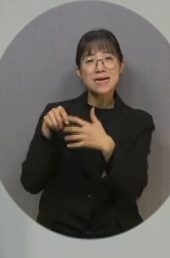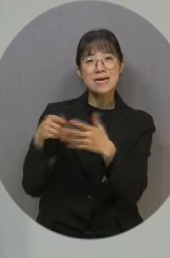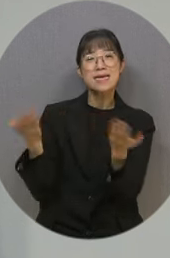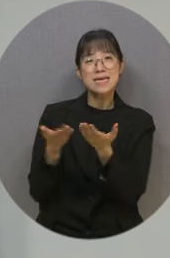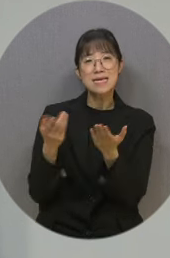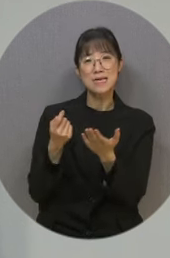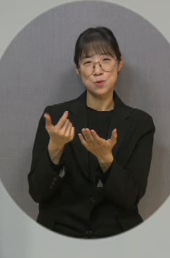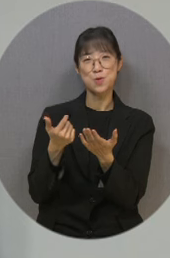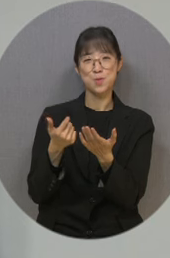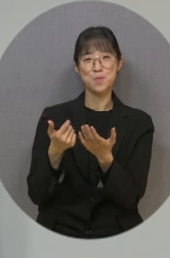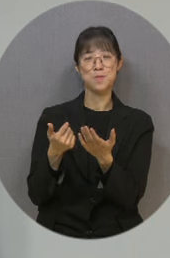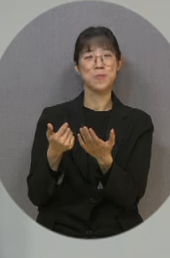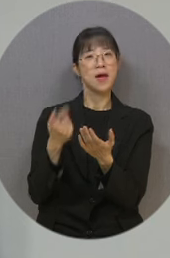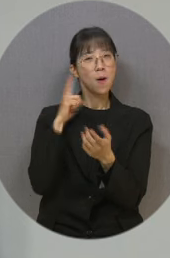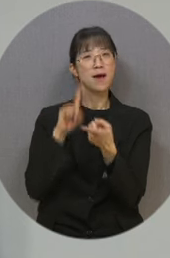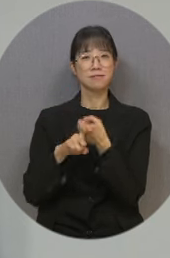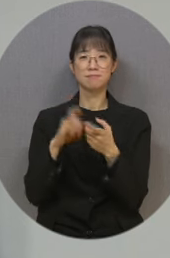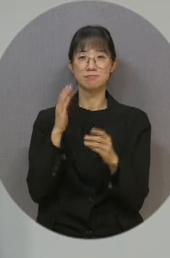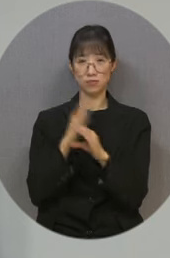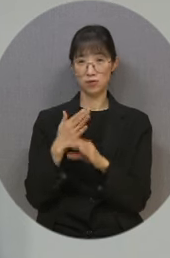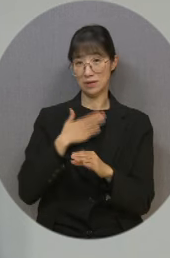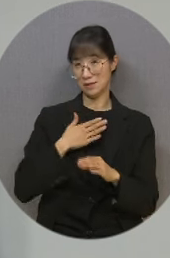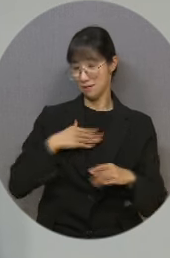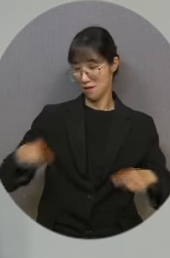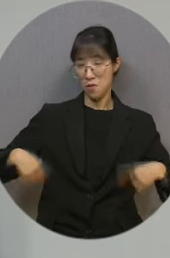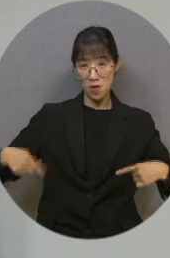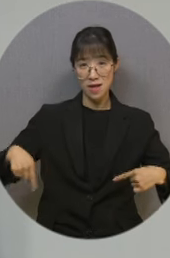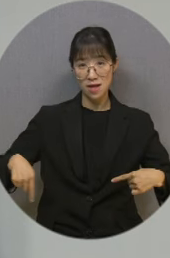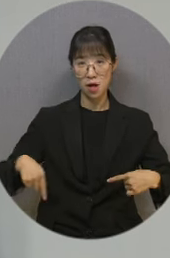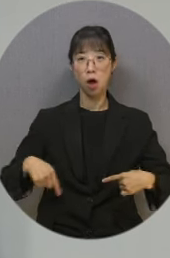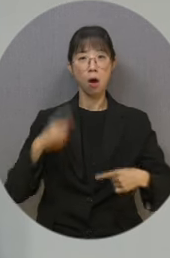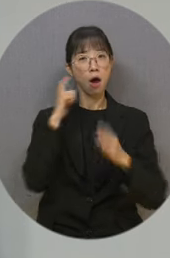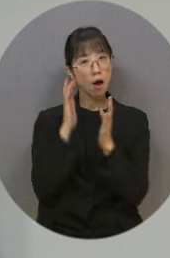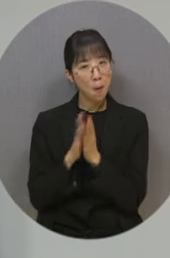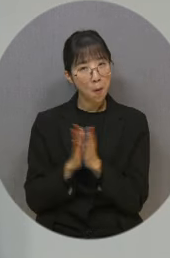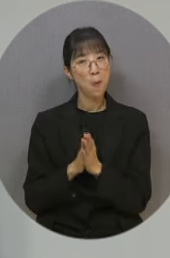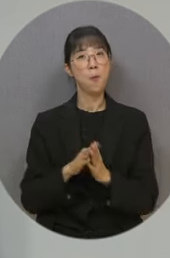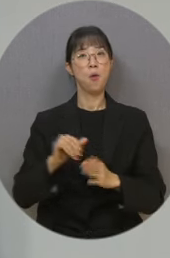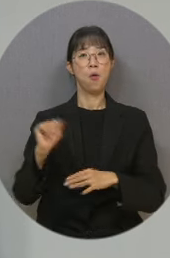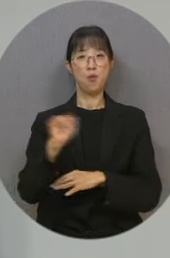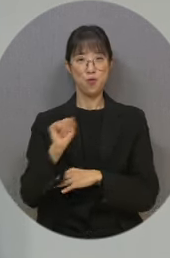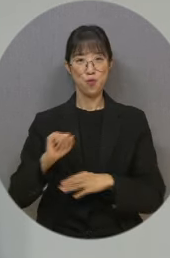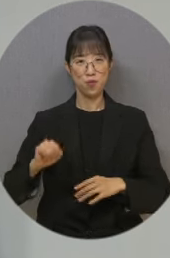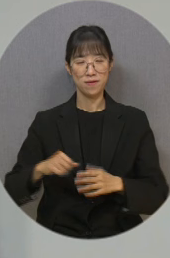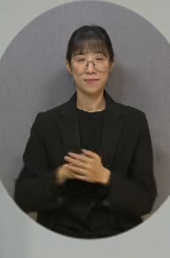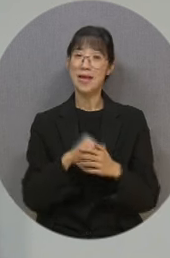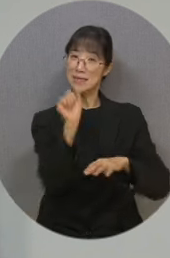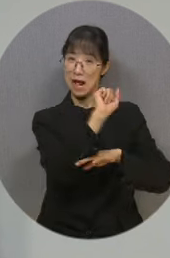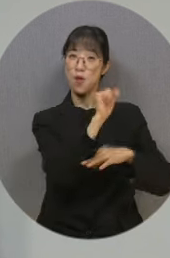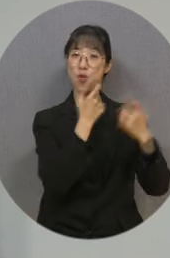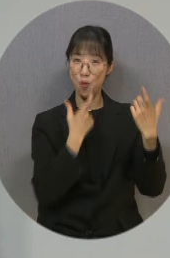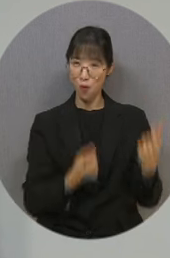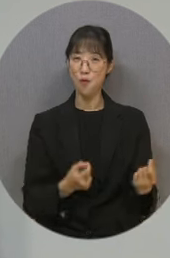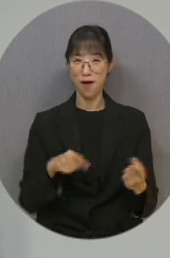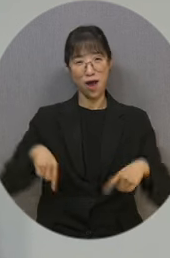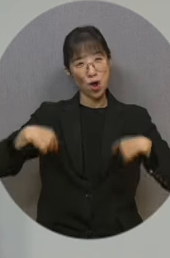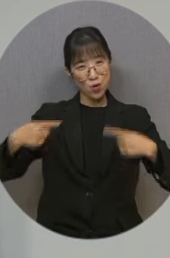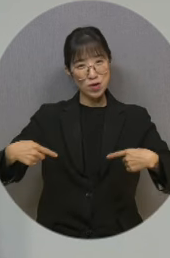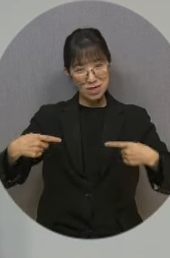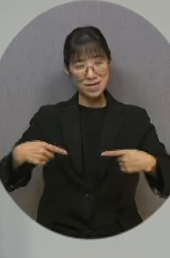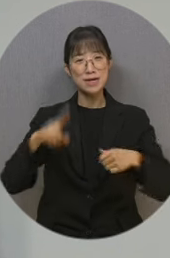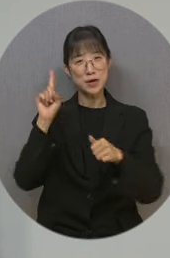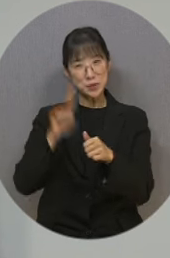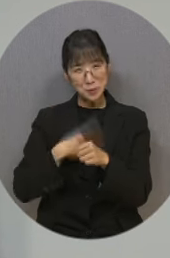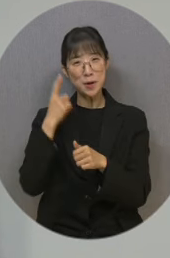제가 타고 있는 휠체어를 자율 주행을 한다든가 차량 자동차도 자율 주행하는데 휠체어도 자율